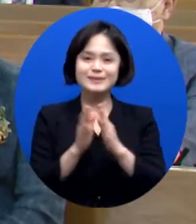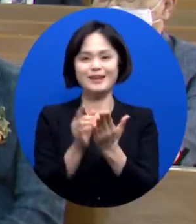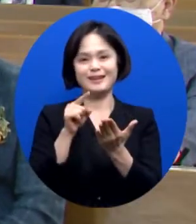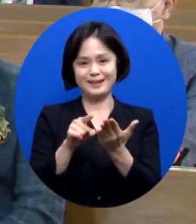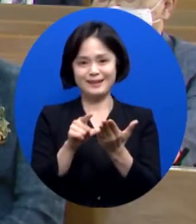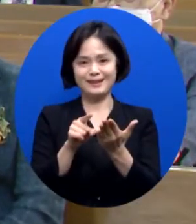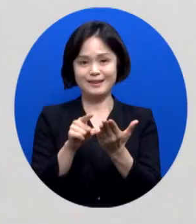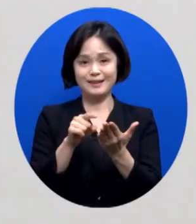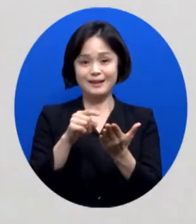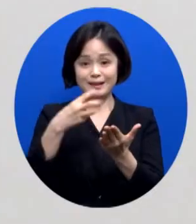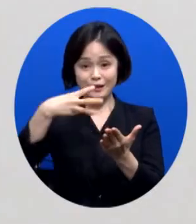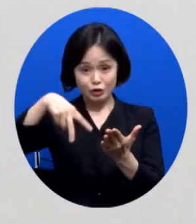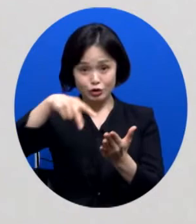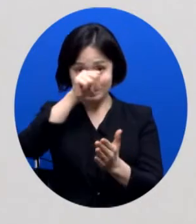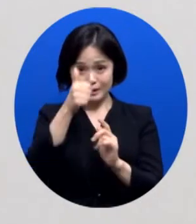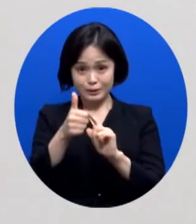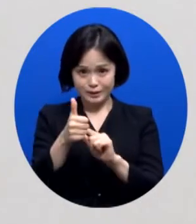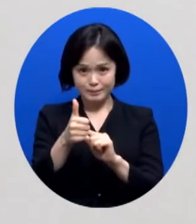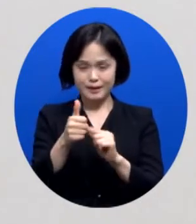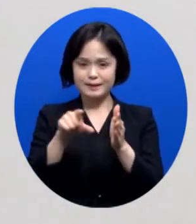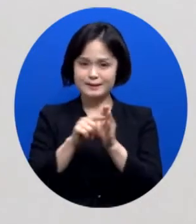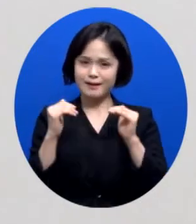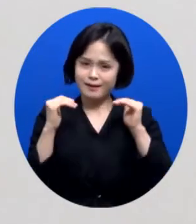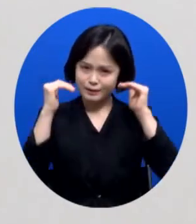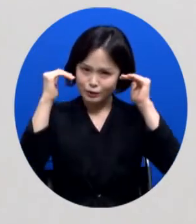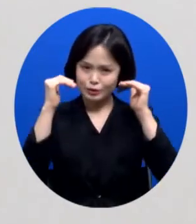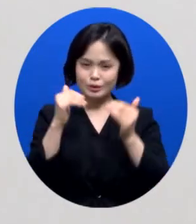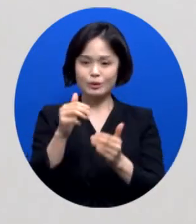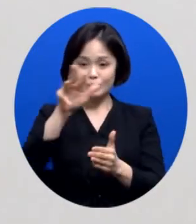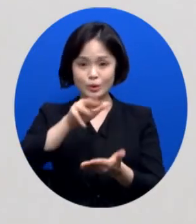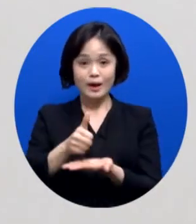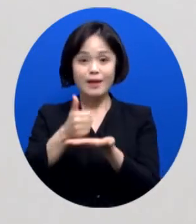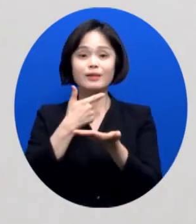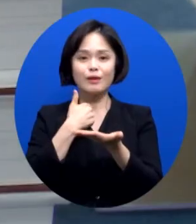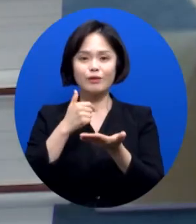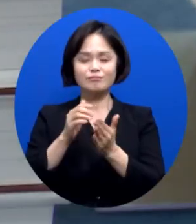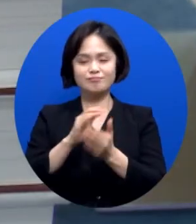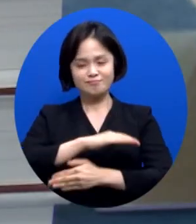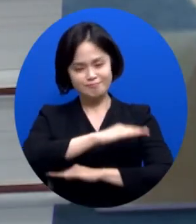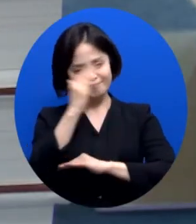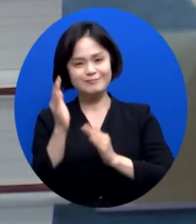신앙 그리고 총회와 연합체를 섬기면서 겪은 사연을 담고 있습니다